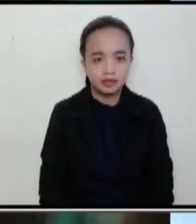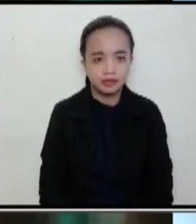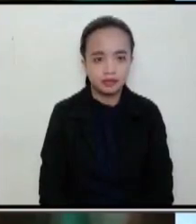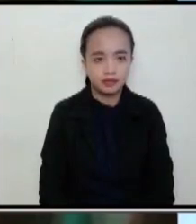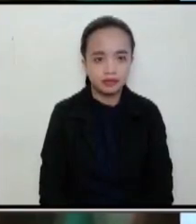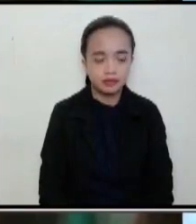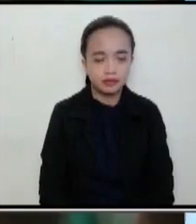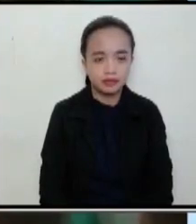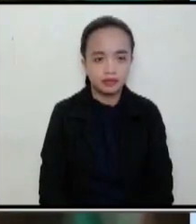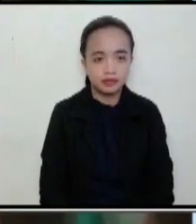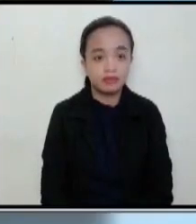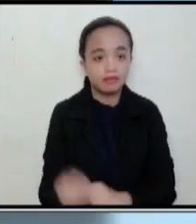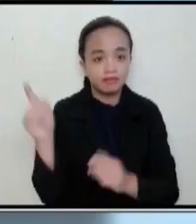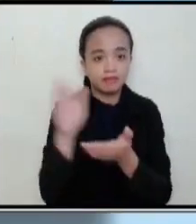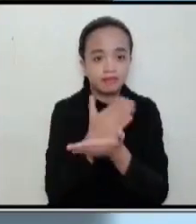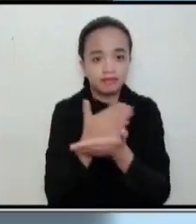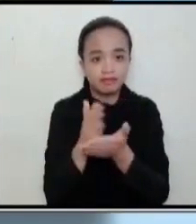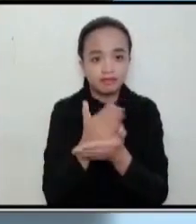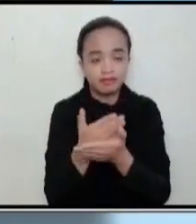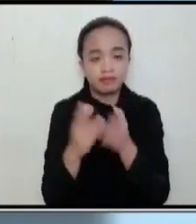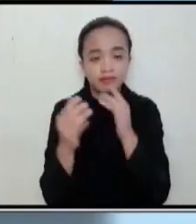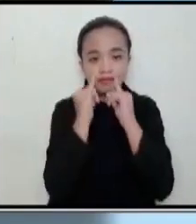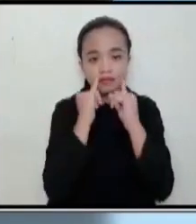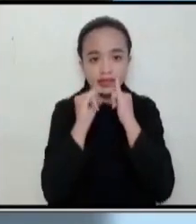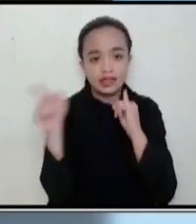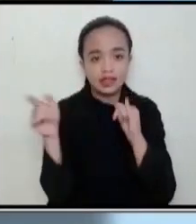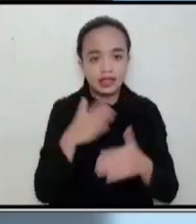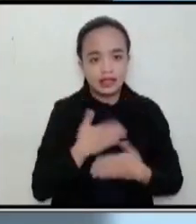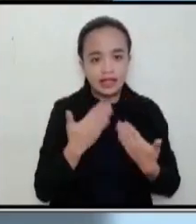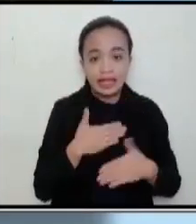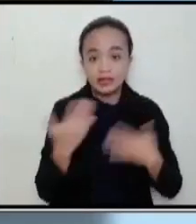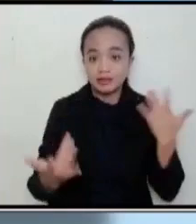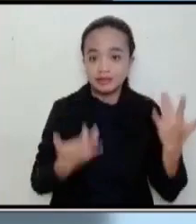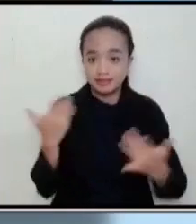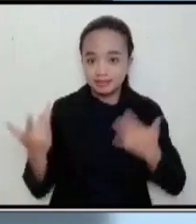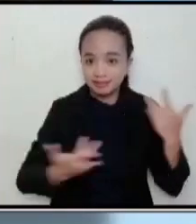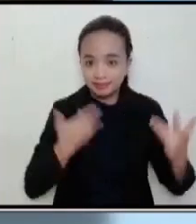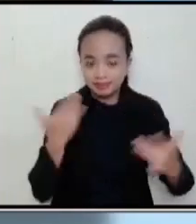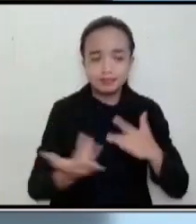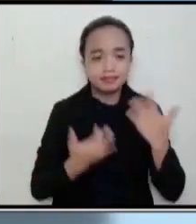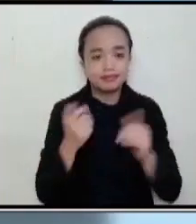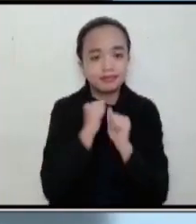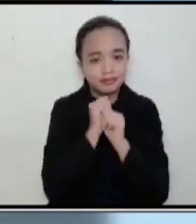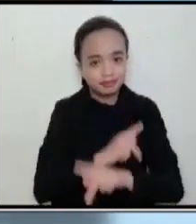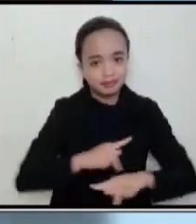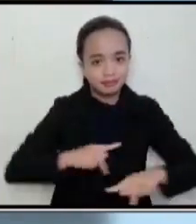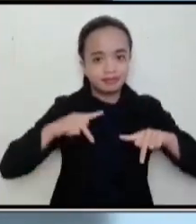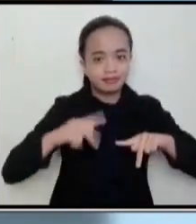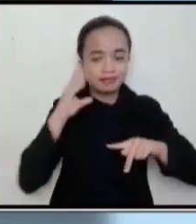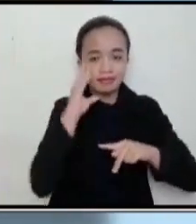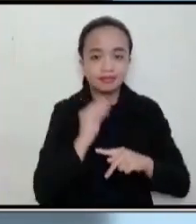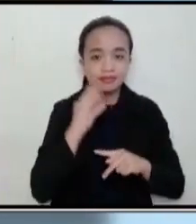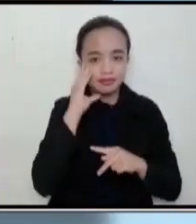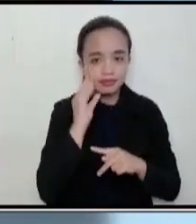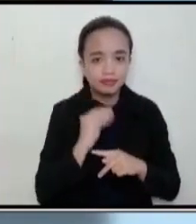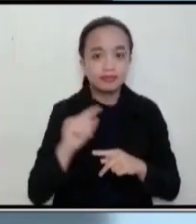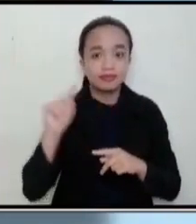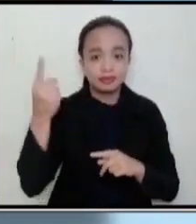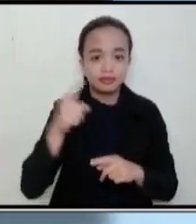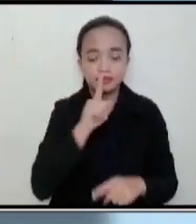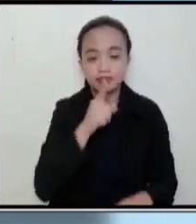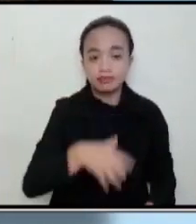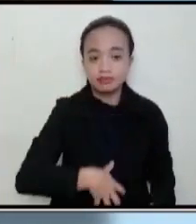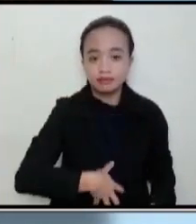Ibinahagi niya rin sa isang interview na siya ay happy, excited, at appreciative sa experience. Unang napabalita na buntis si Suki